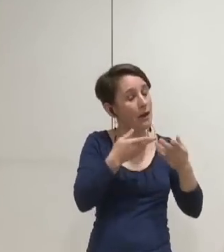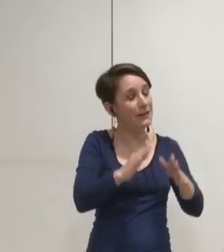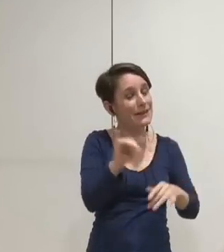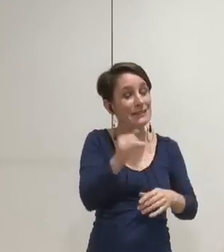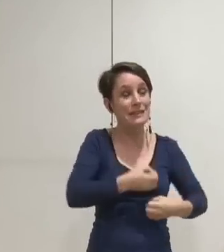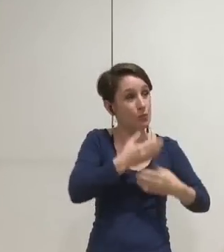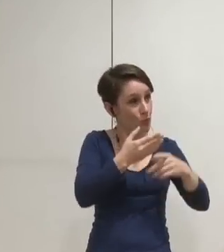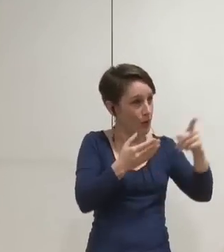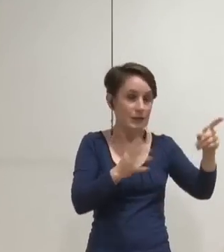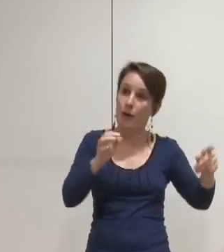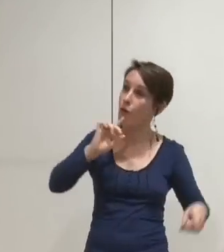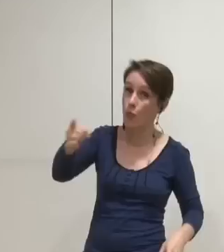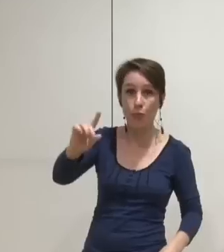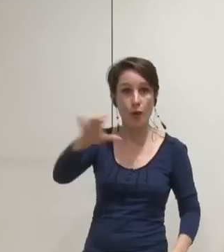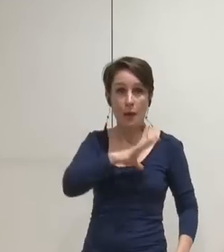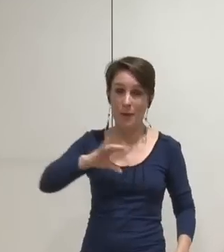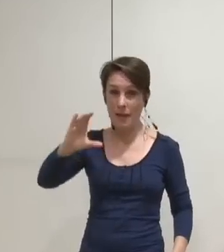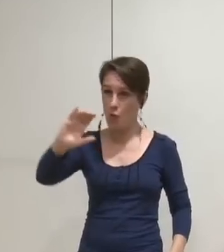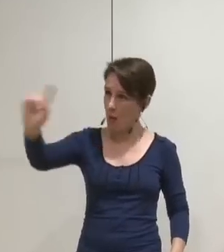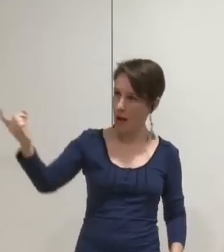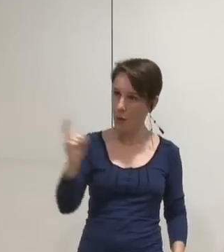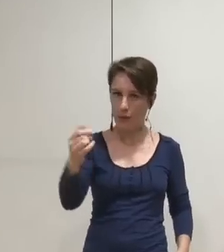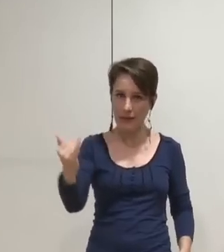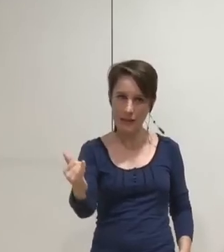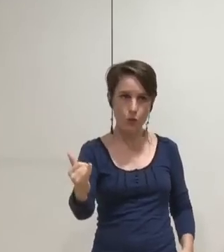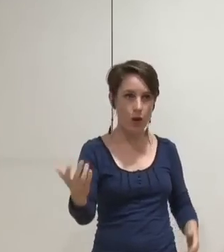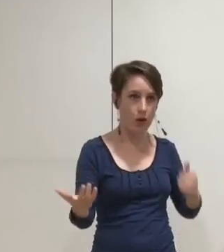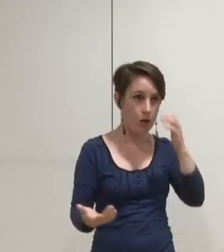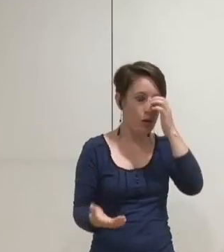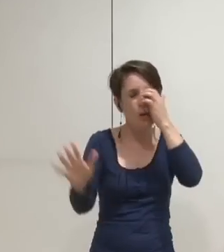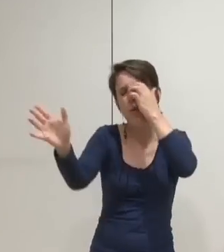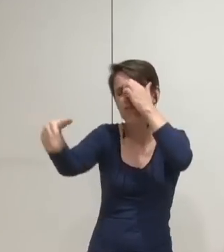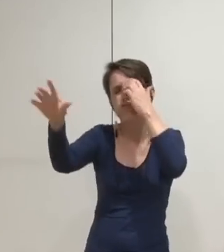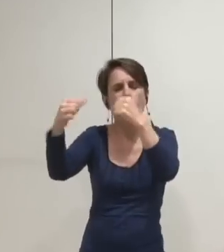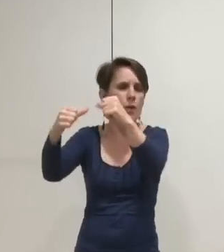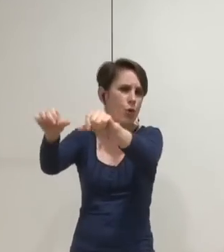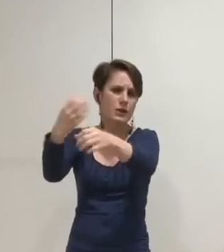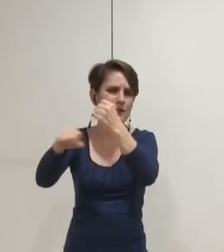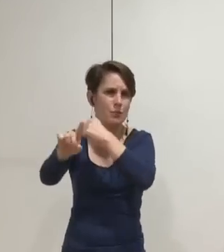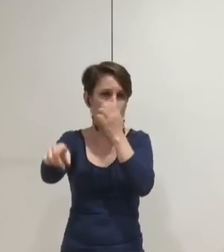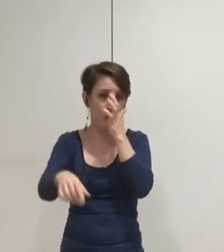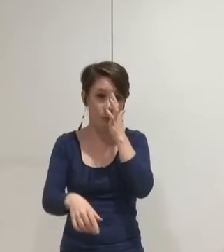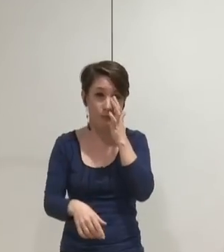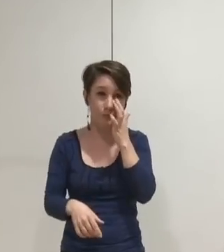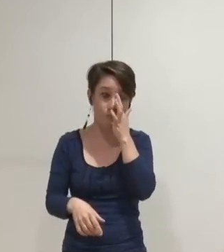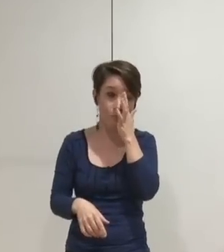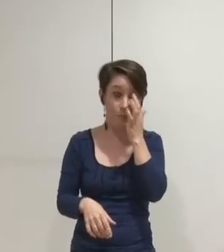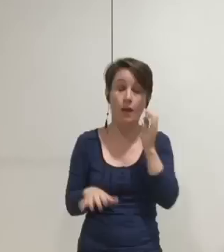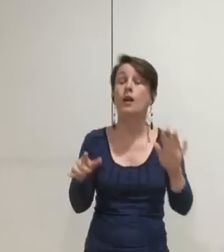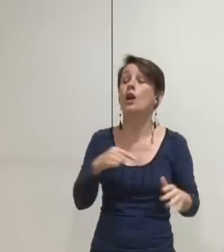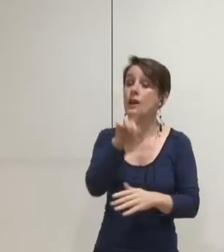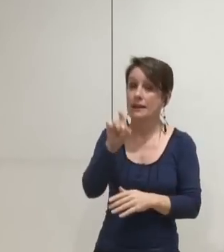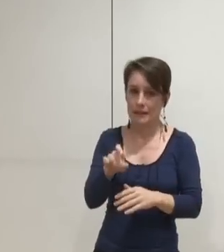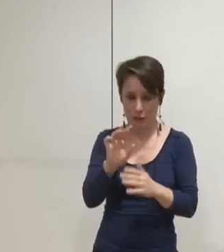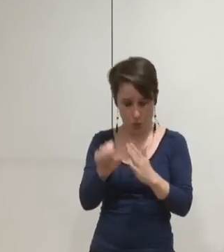dit même compar d'aller pe rester à côté derrière ça me dérange pas je termine ma question donc